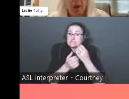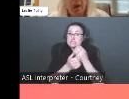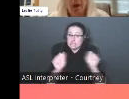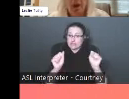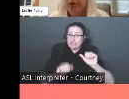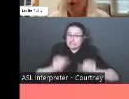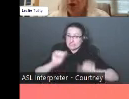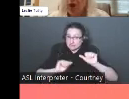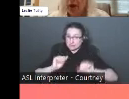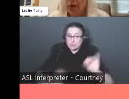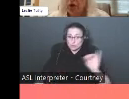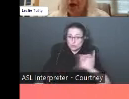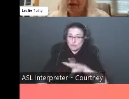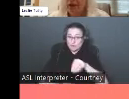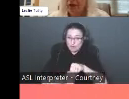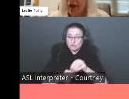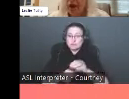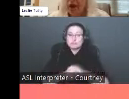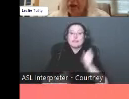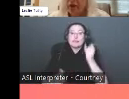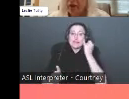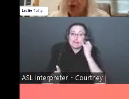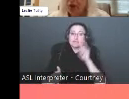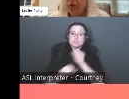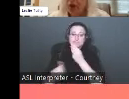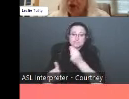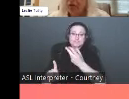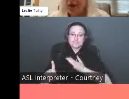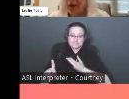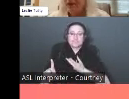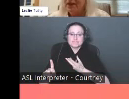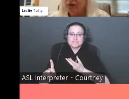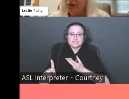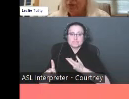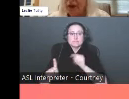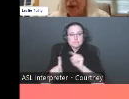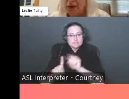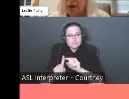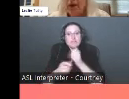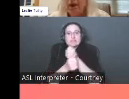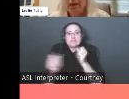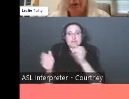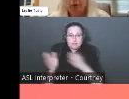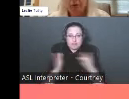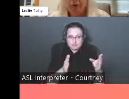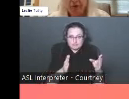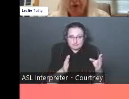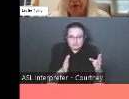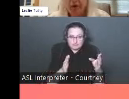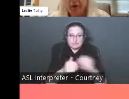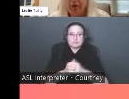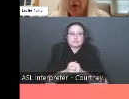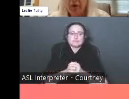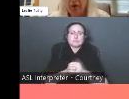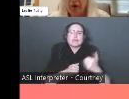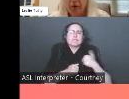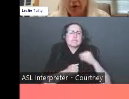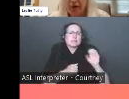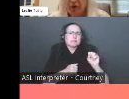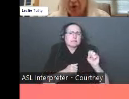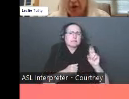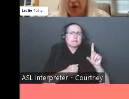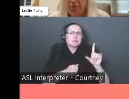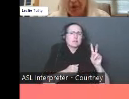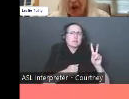aborder le partenaire, incluant une évaluation de sécurité. Donc, il faut créer un plan de